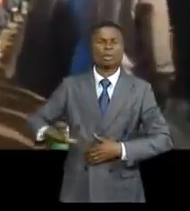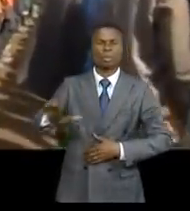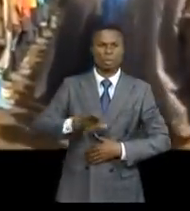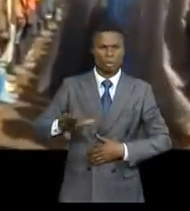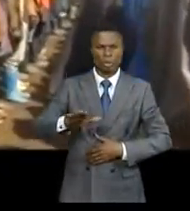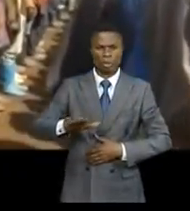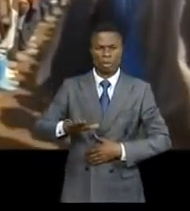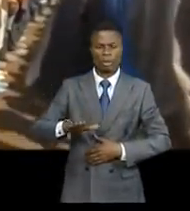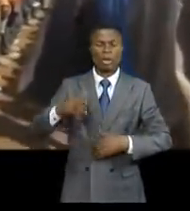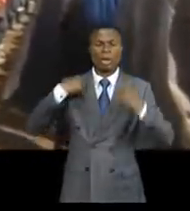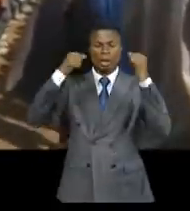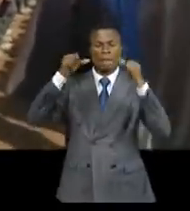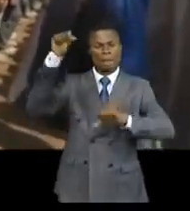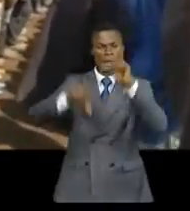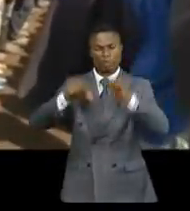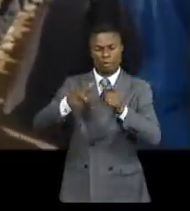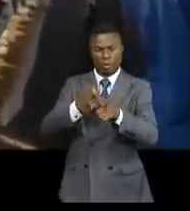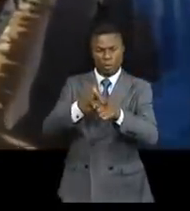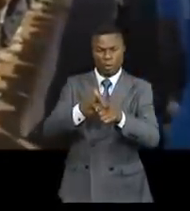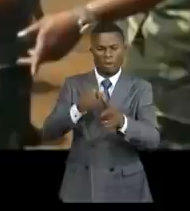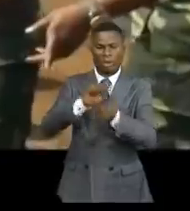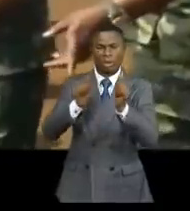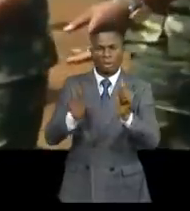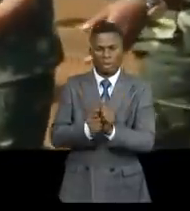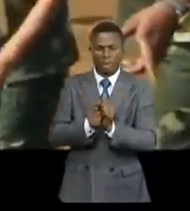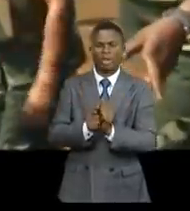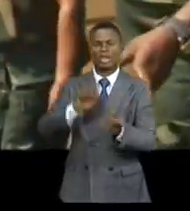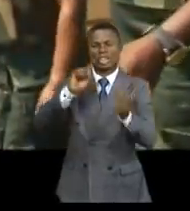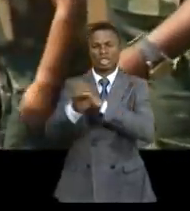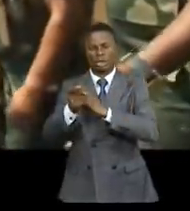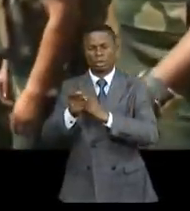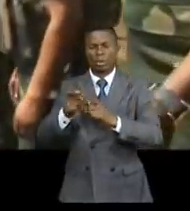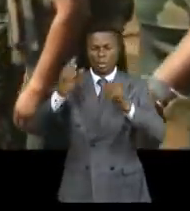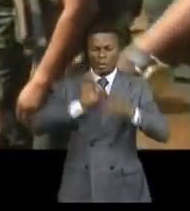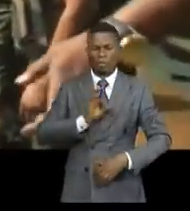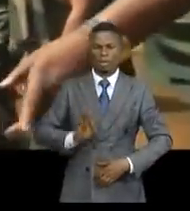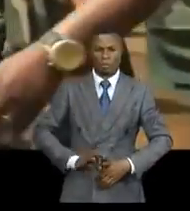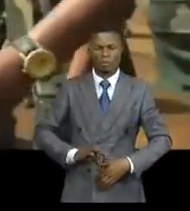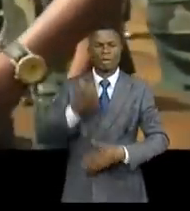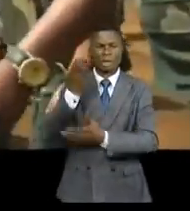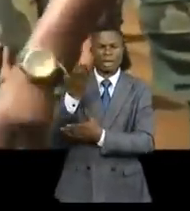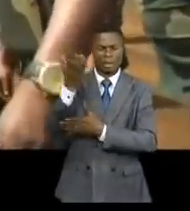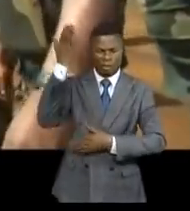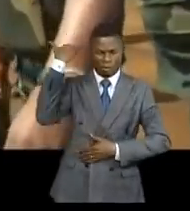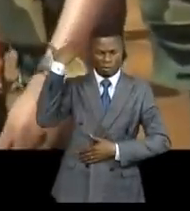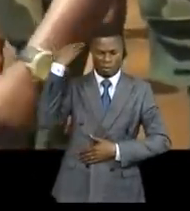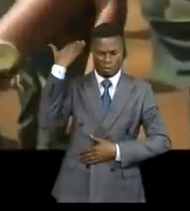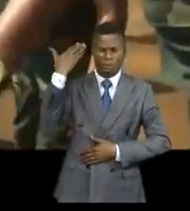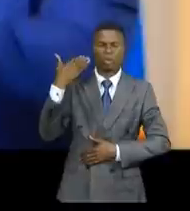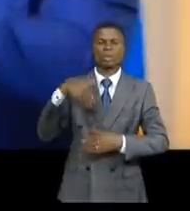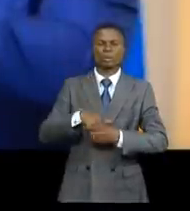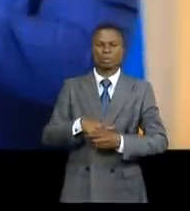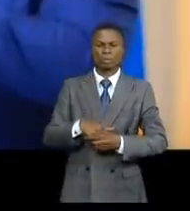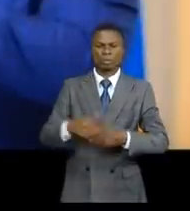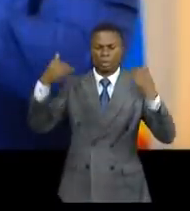ces détenteurs illégaux d'armes à feu dans le cadre de l'état de siège tel que voulu par les commandants suprêmes des forces armées de la République démocratique du Congo et